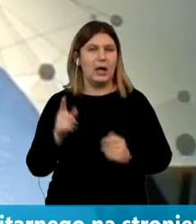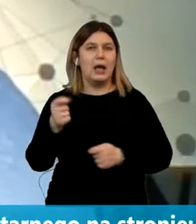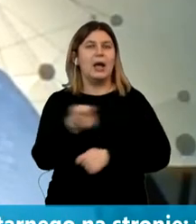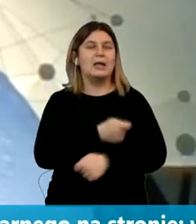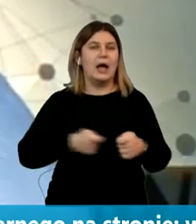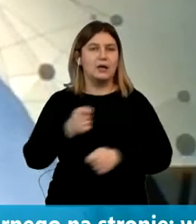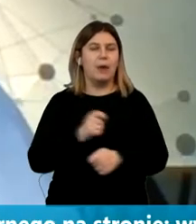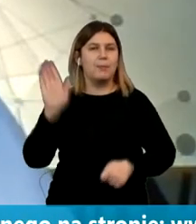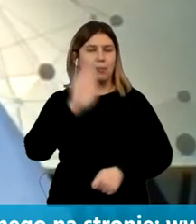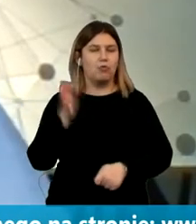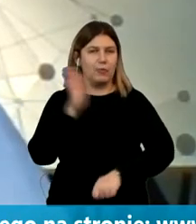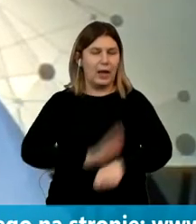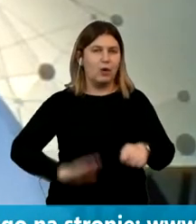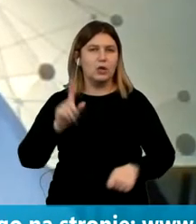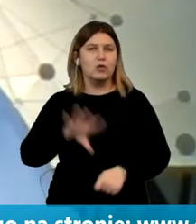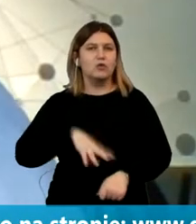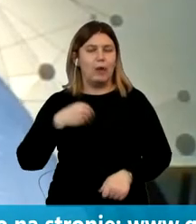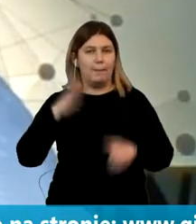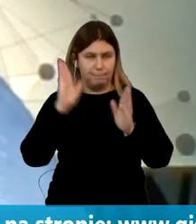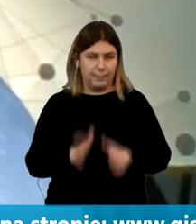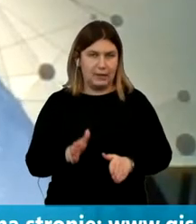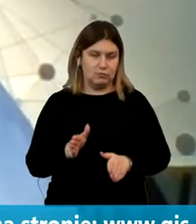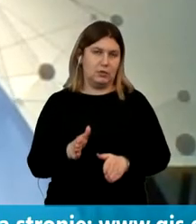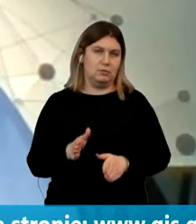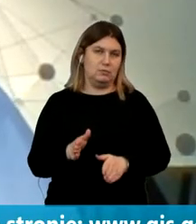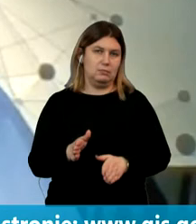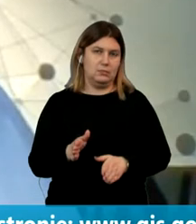bożonarodzeniowy, świąteczny będzie mógł się odbyć.